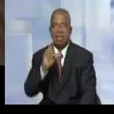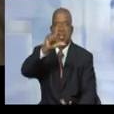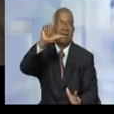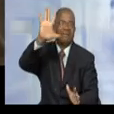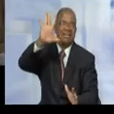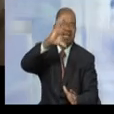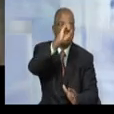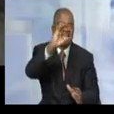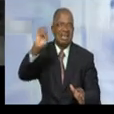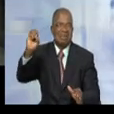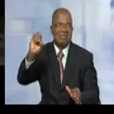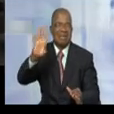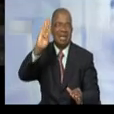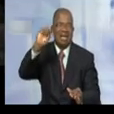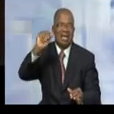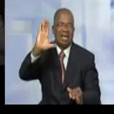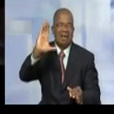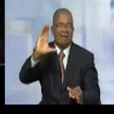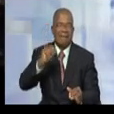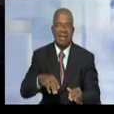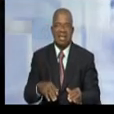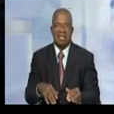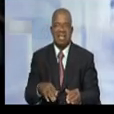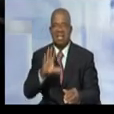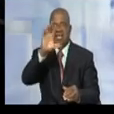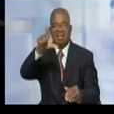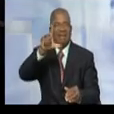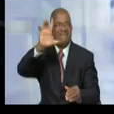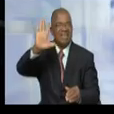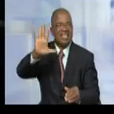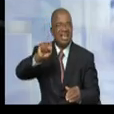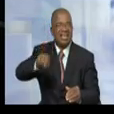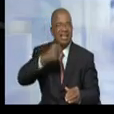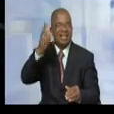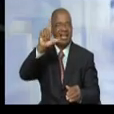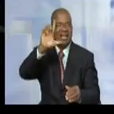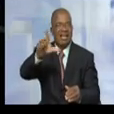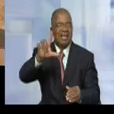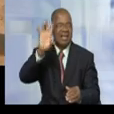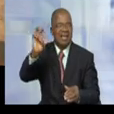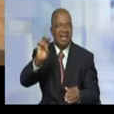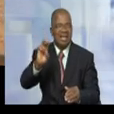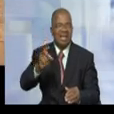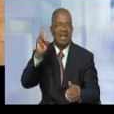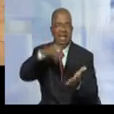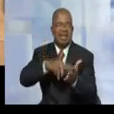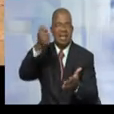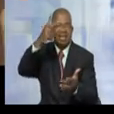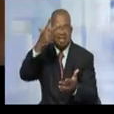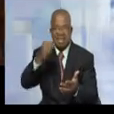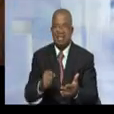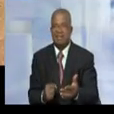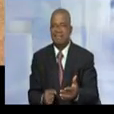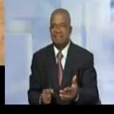25% d'admission au bac, session 2012, contre 25,27% au compte de la session 2013. Le rendement